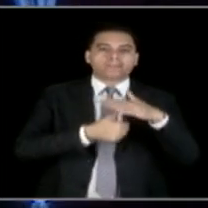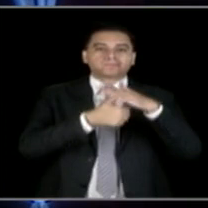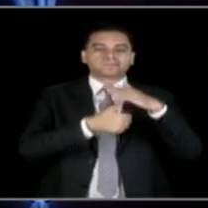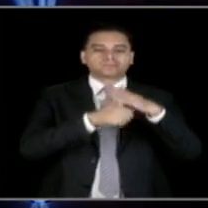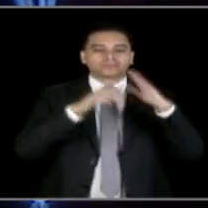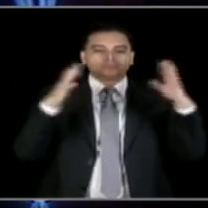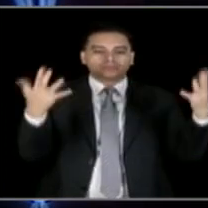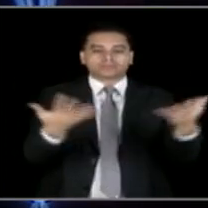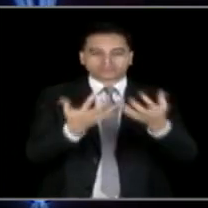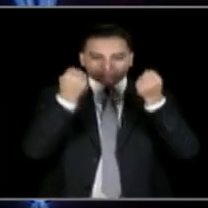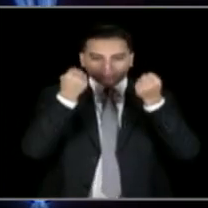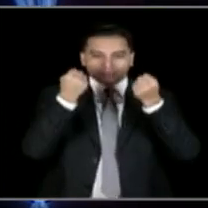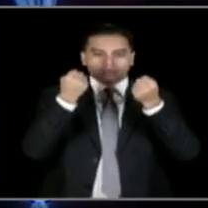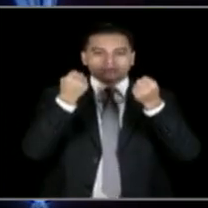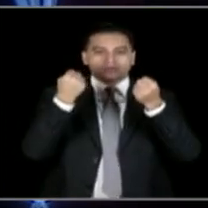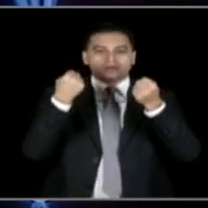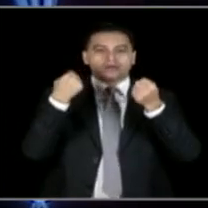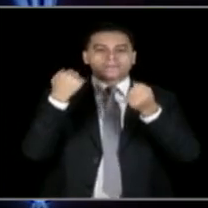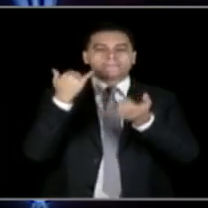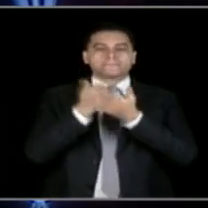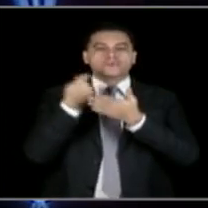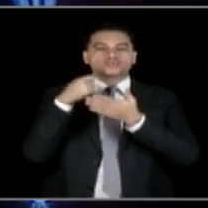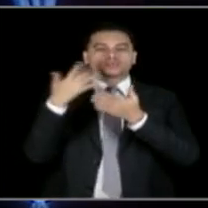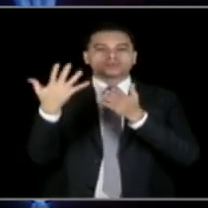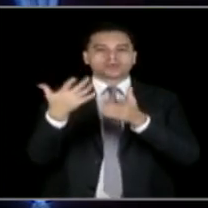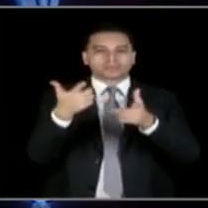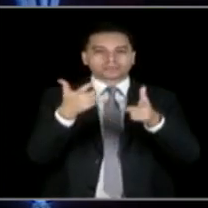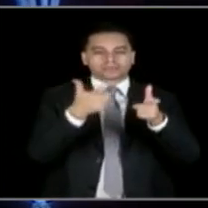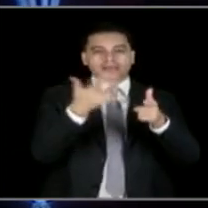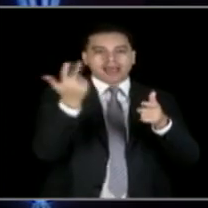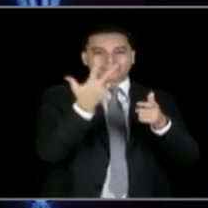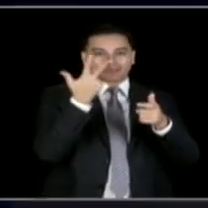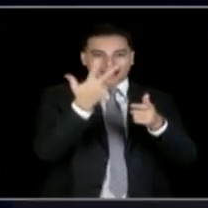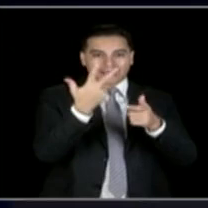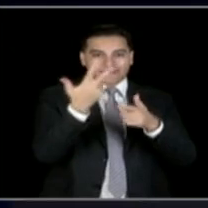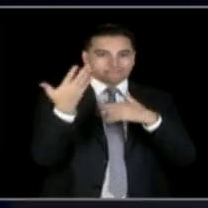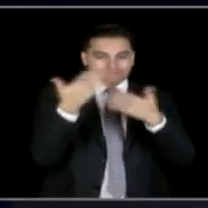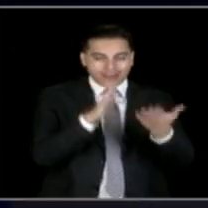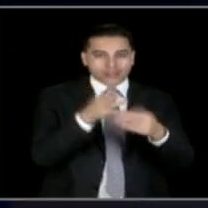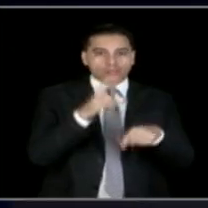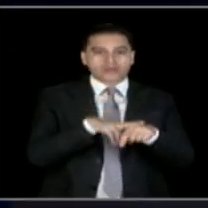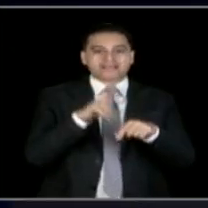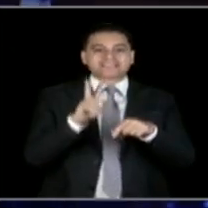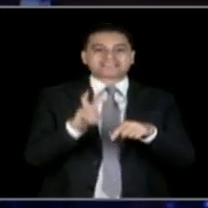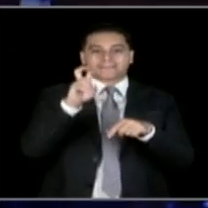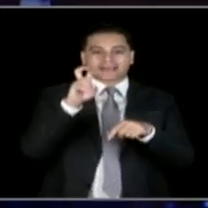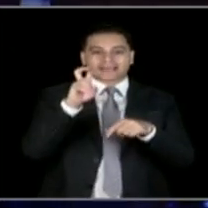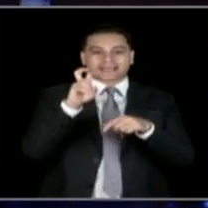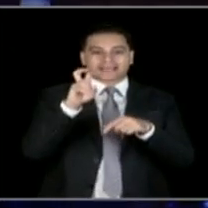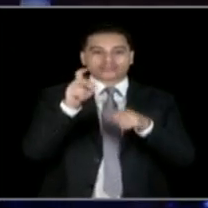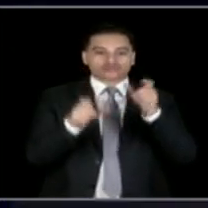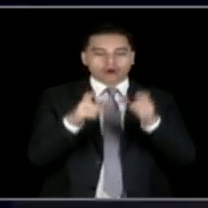تم اغتيال 3 مسؤولين وخدوا 70 رهينة، منهم 11